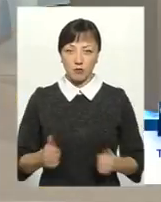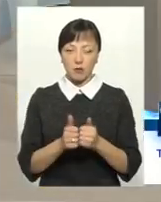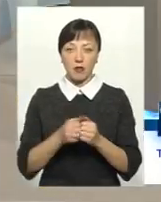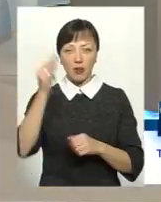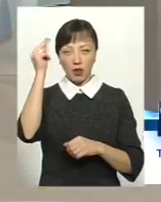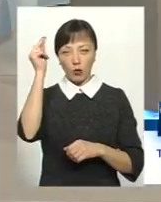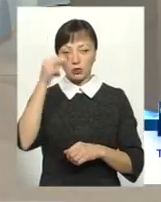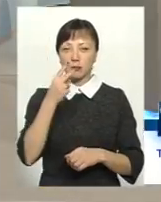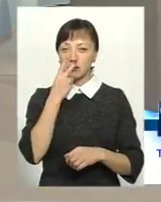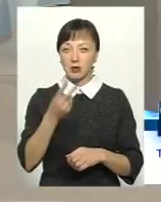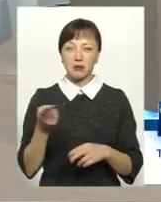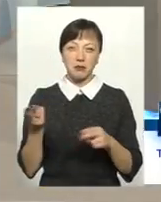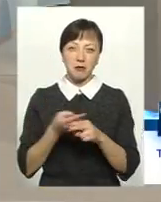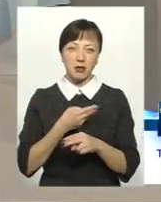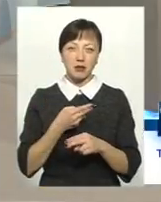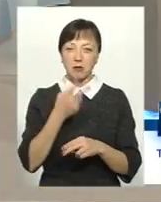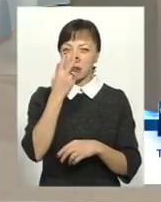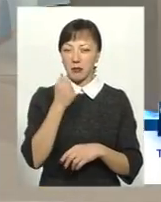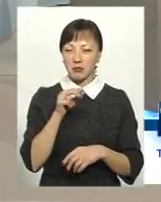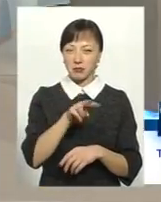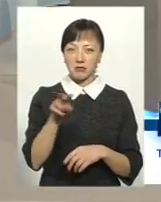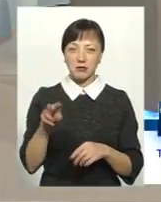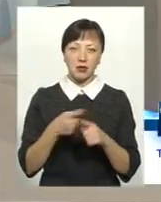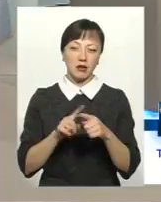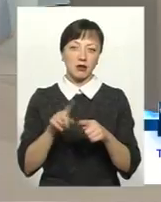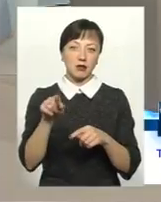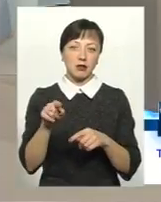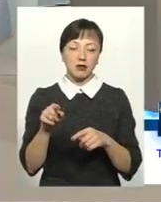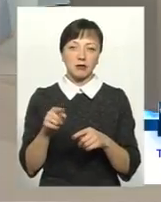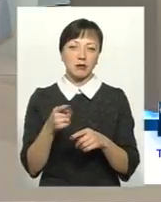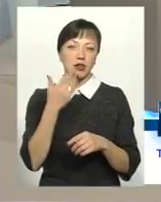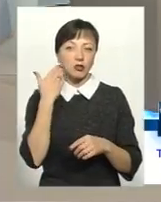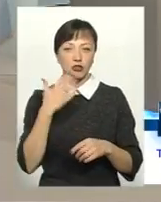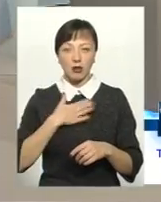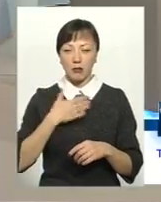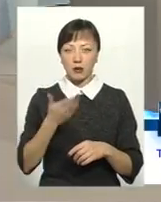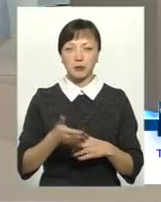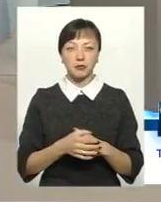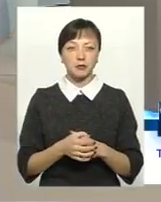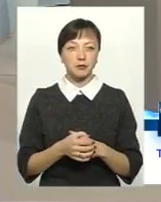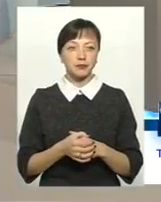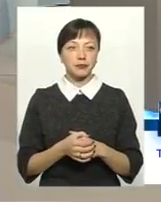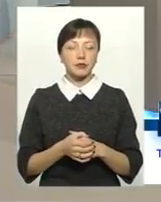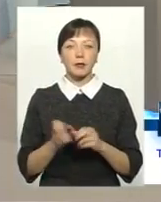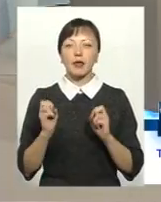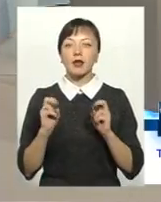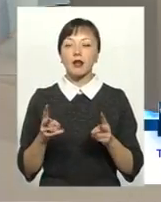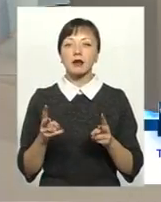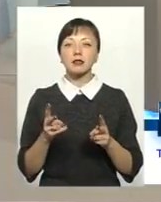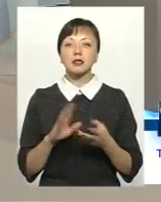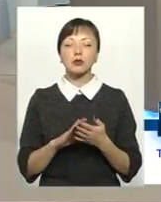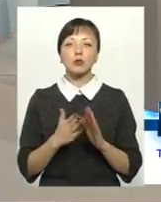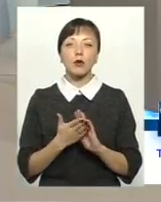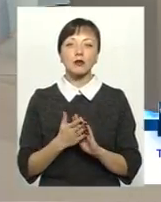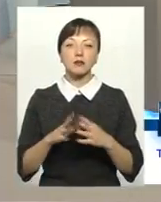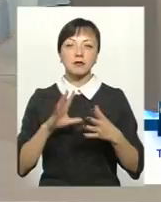научимся смотреть без стереотипов на людей, тогда будет и нам легче, и им будет легче. Наскільки зараз ситуація